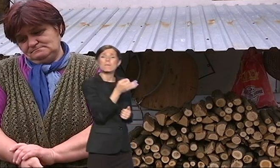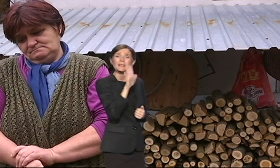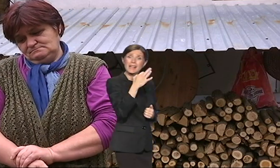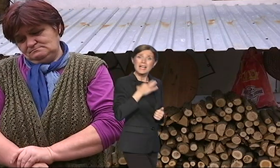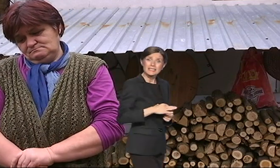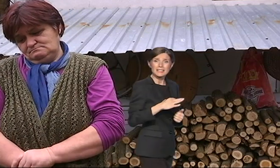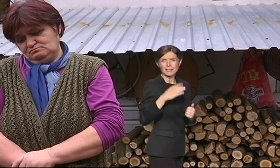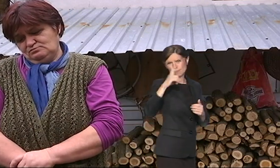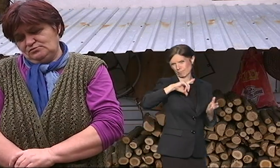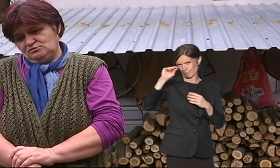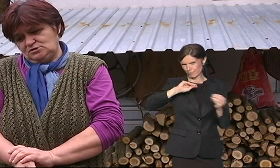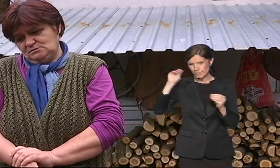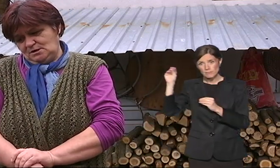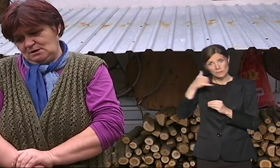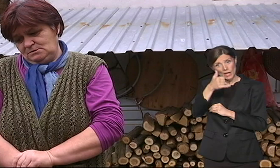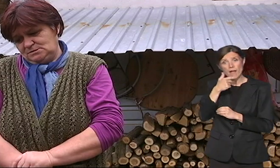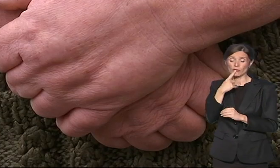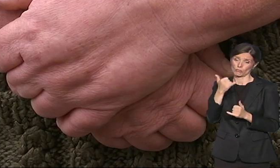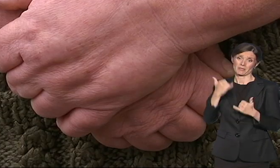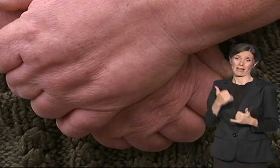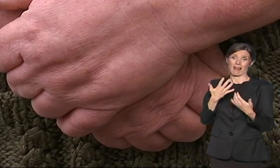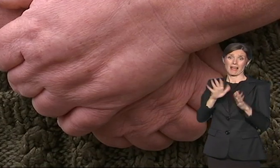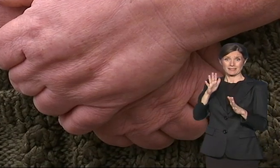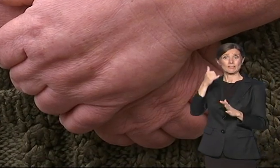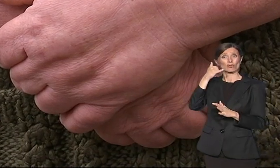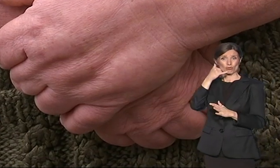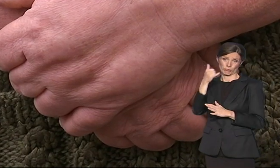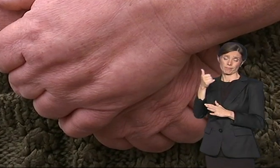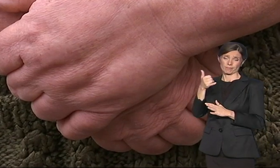Šta kaži? Tišam da radim za...